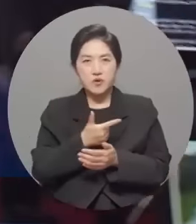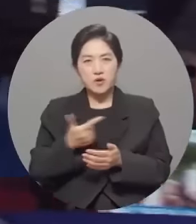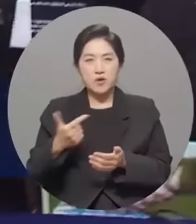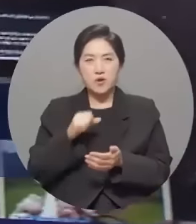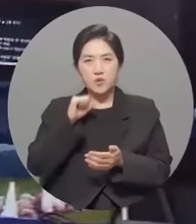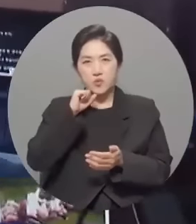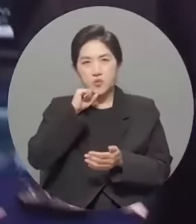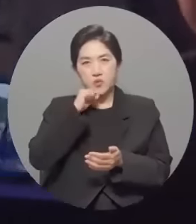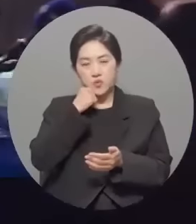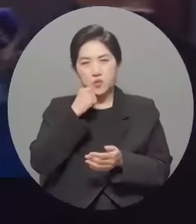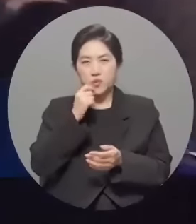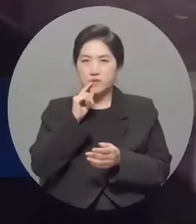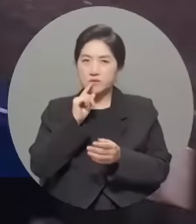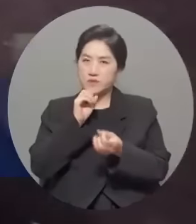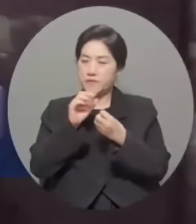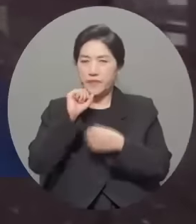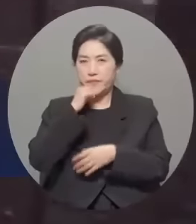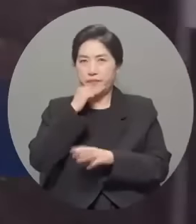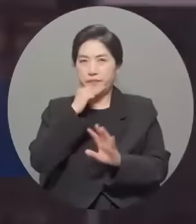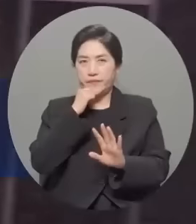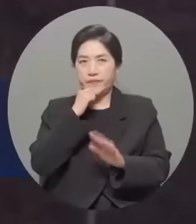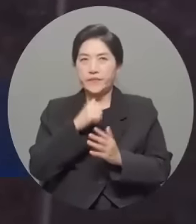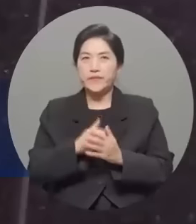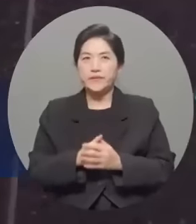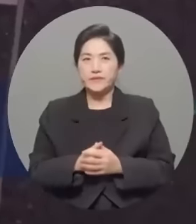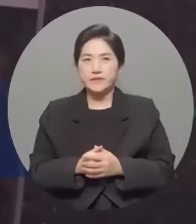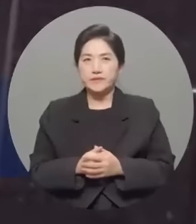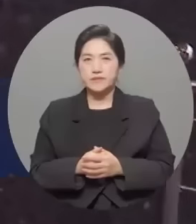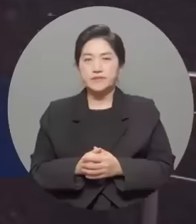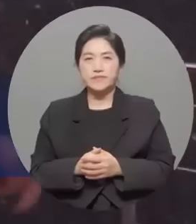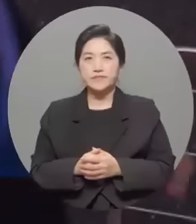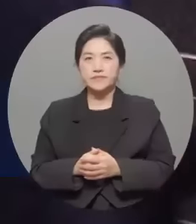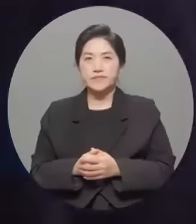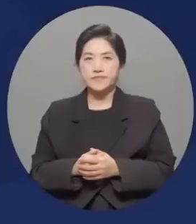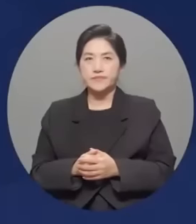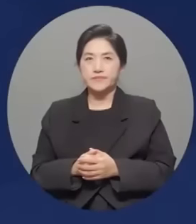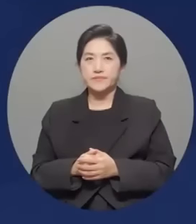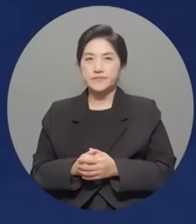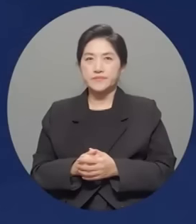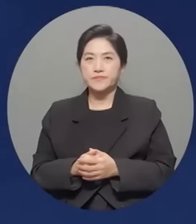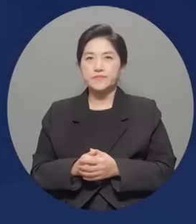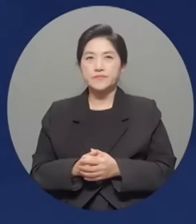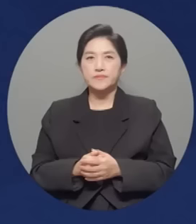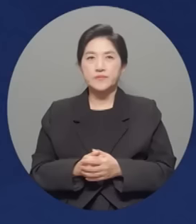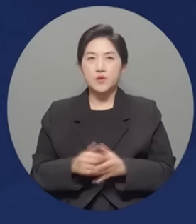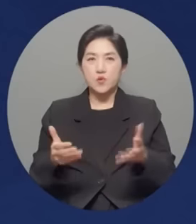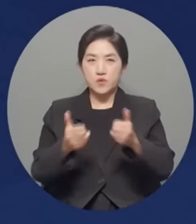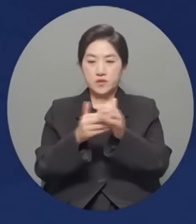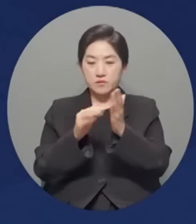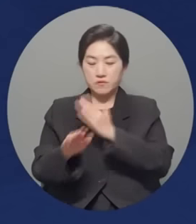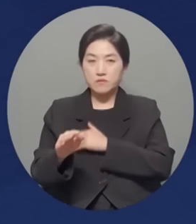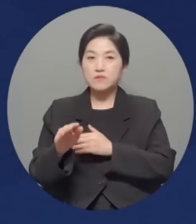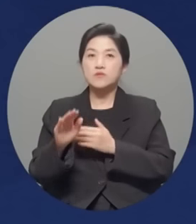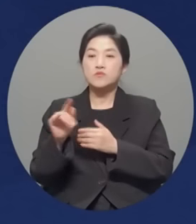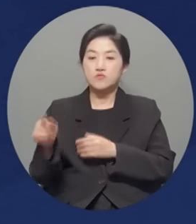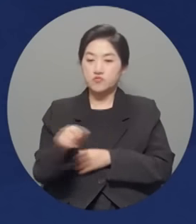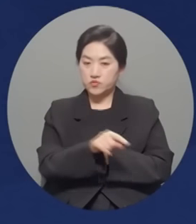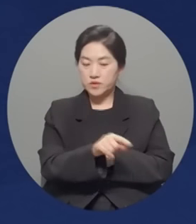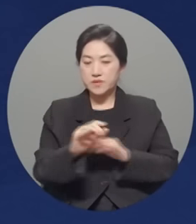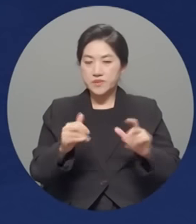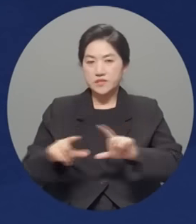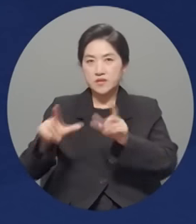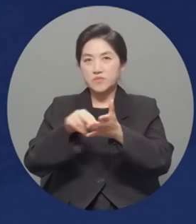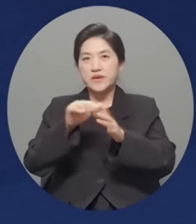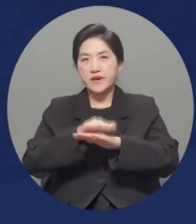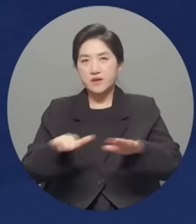그 무지하게 어려운 질문이세요. 회담 이후 양측은 민생 문제를